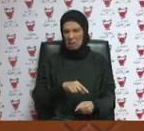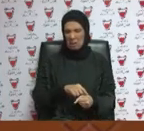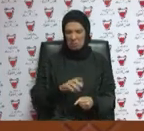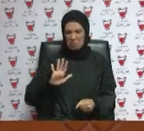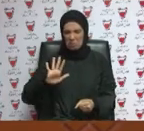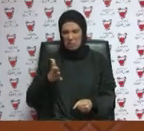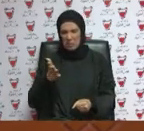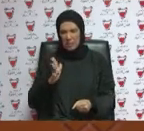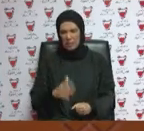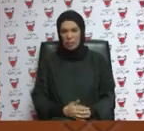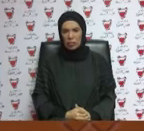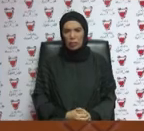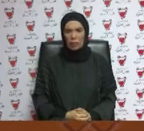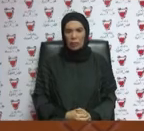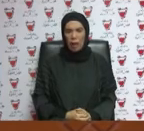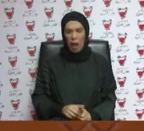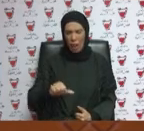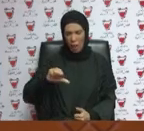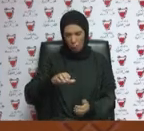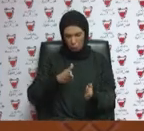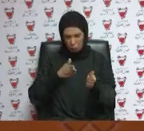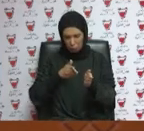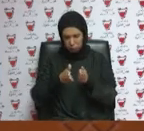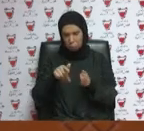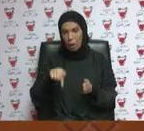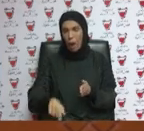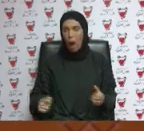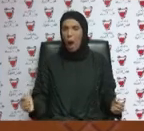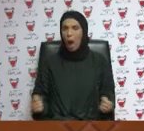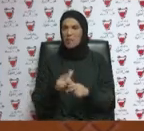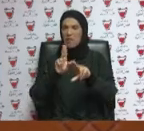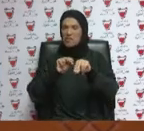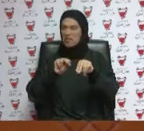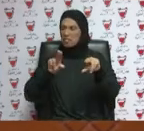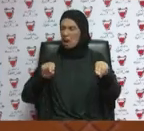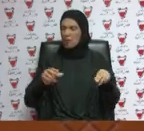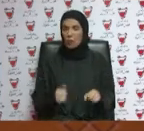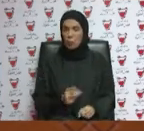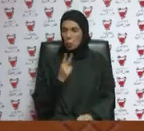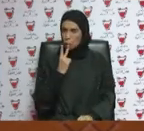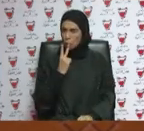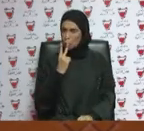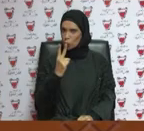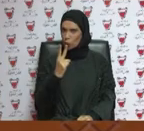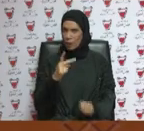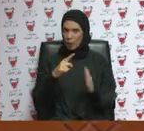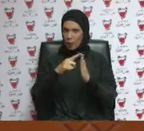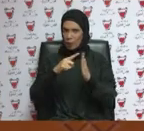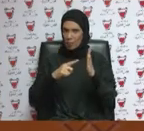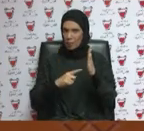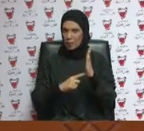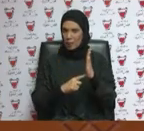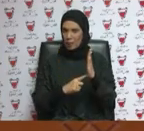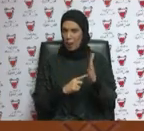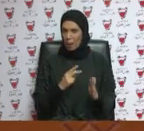والمشككين والمفسدين، كيف كانت حرب شعواء. وننظر اليوم هذا القانون